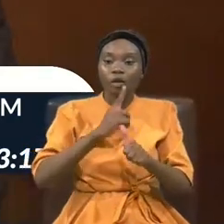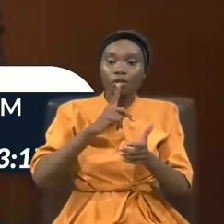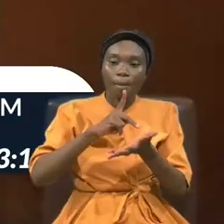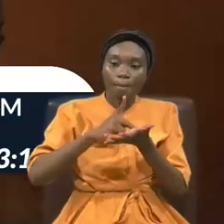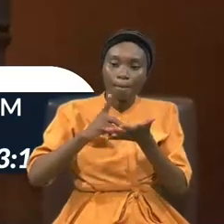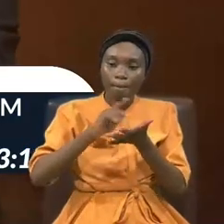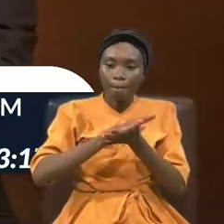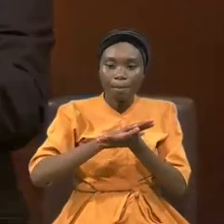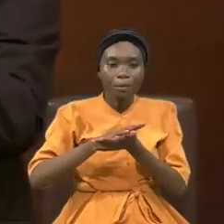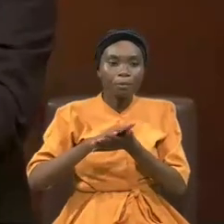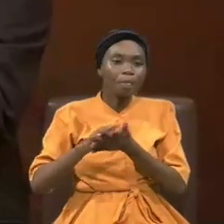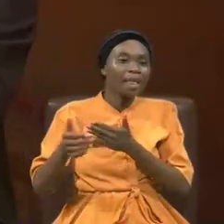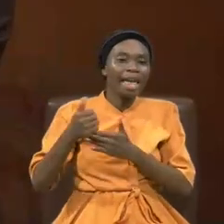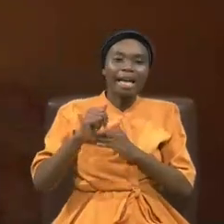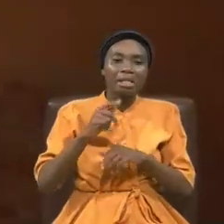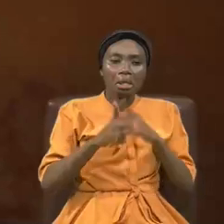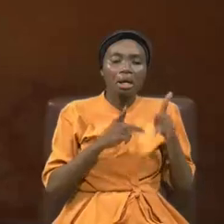pure.